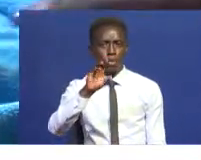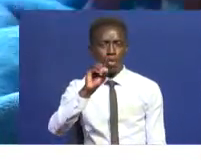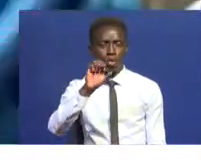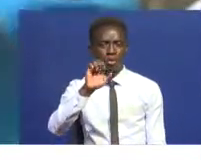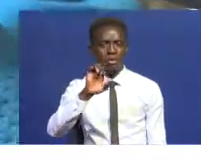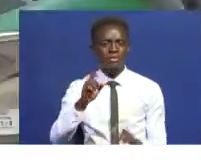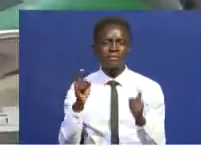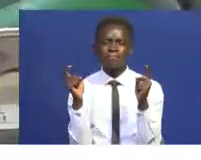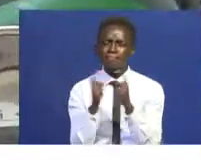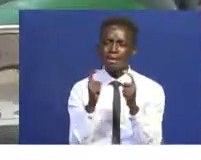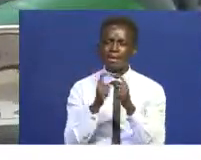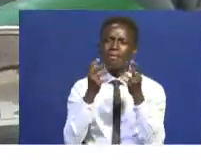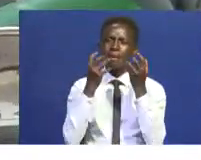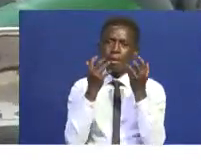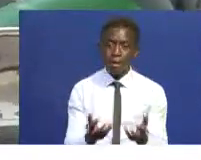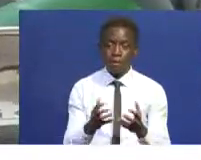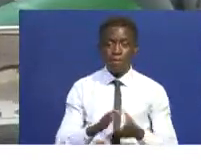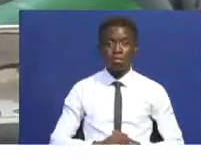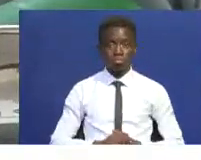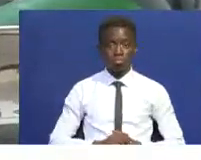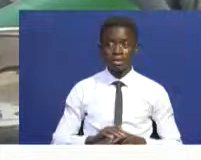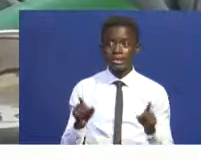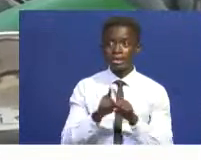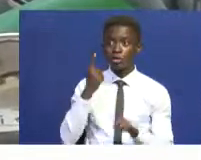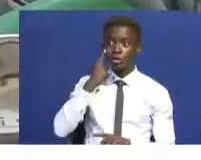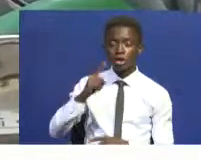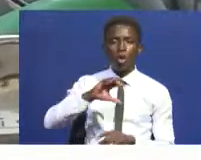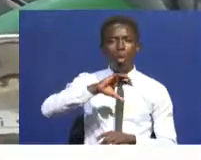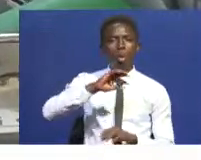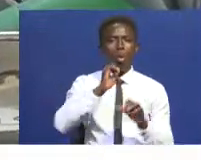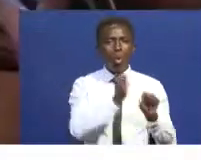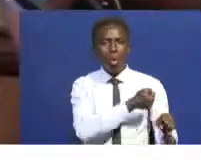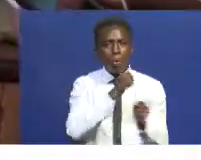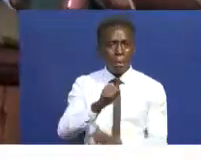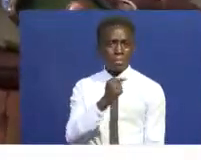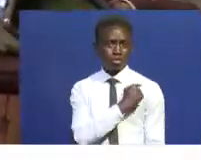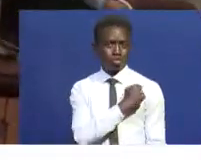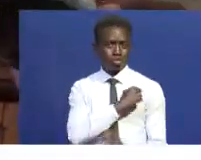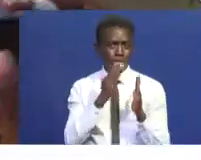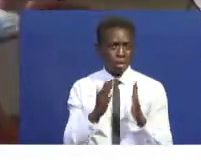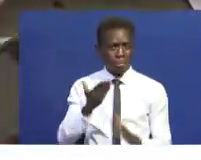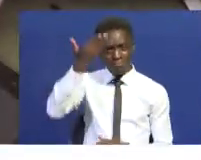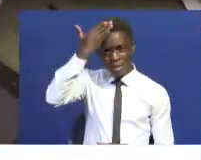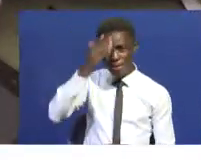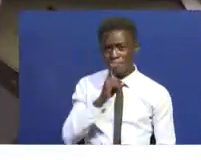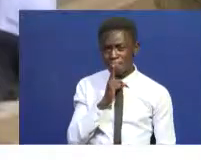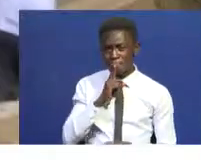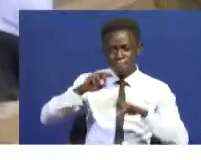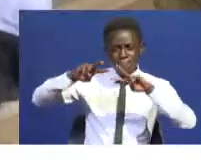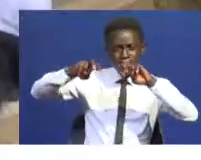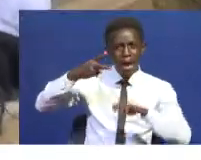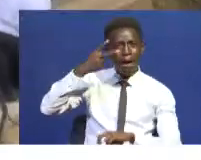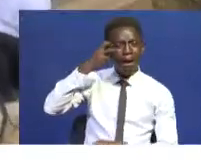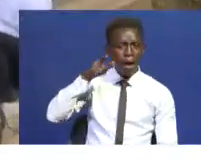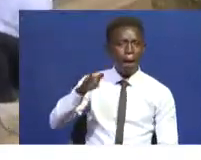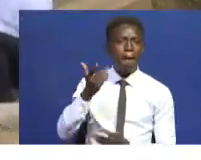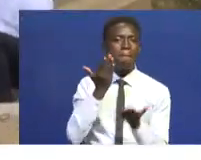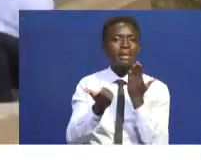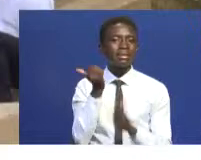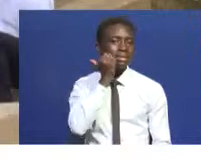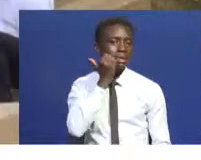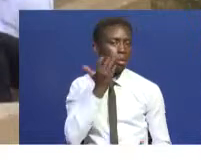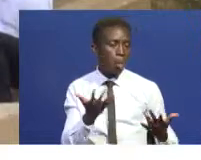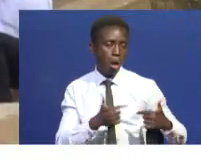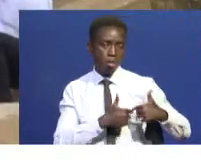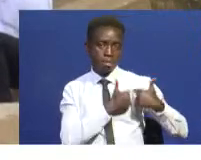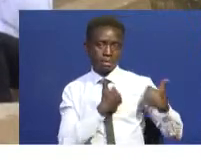madaktari katika hospitali ya mafunzo na matibabu maalum ya kaunti ya Homa Bay wanasema huenda na ugonjwa wa moyo. Currently we are not